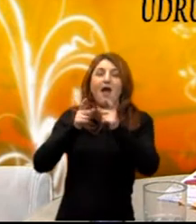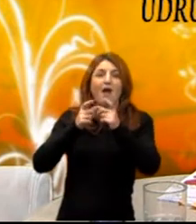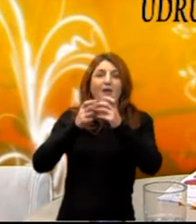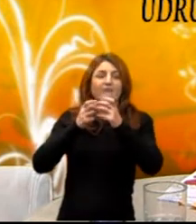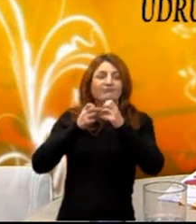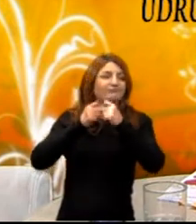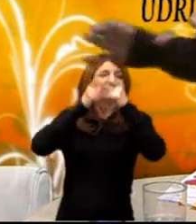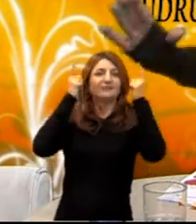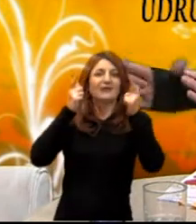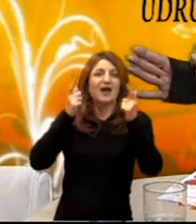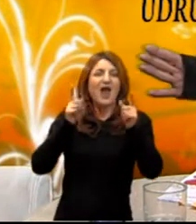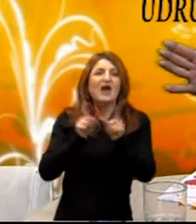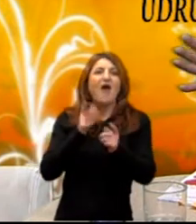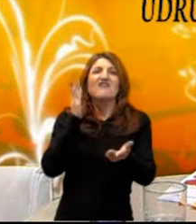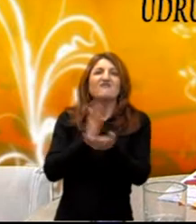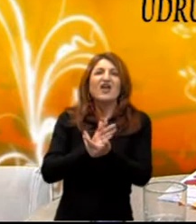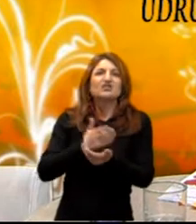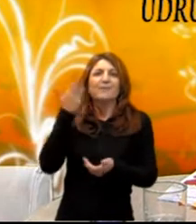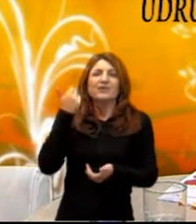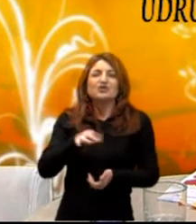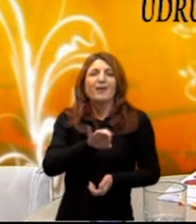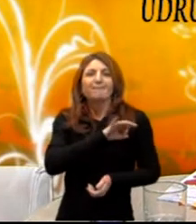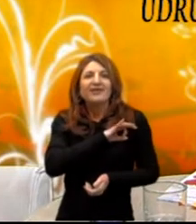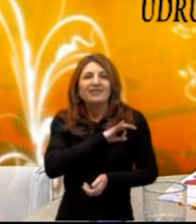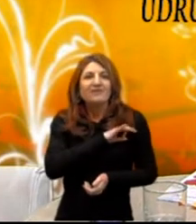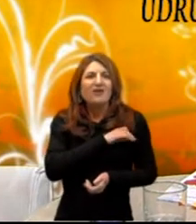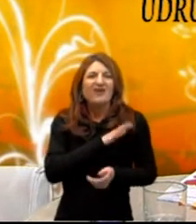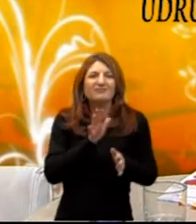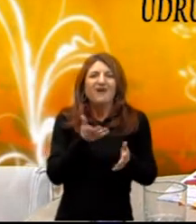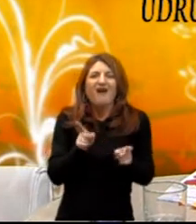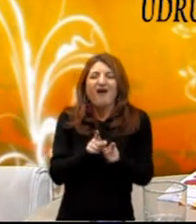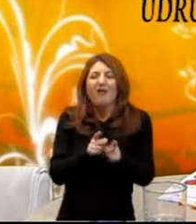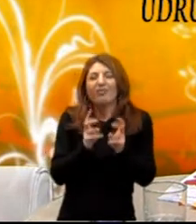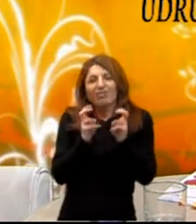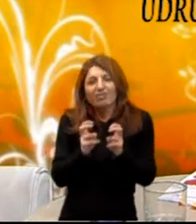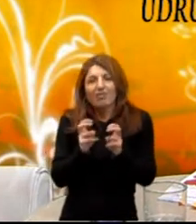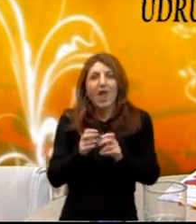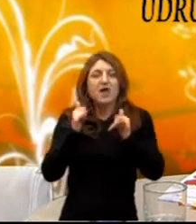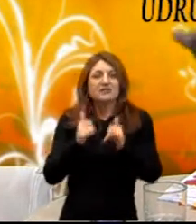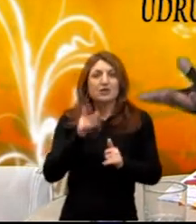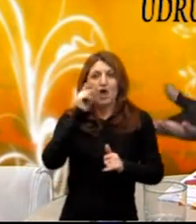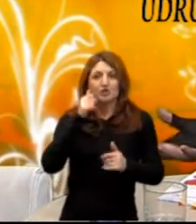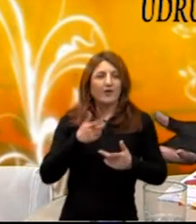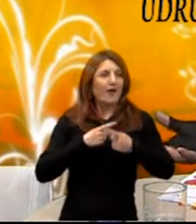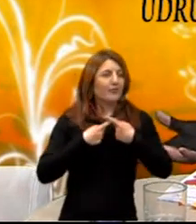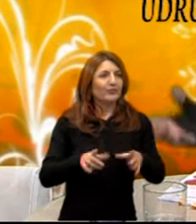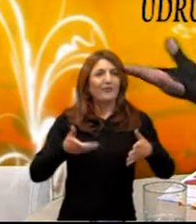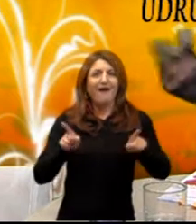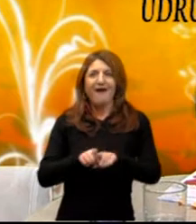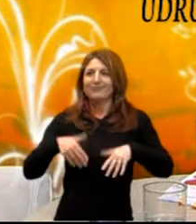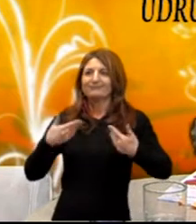iz onog nečega mrtvljenoga, što nije do sad bilo aktivno. Na jedan put i taj čovjek postaje drugačiji